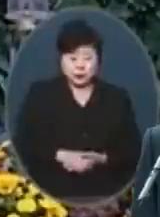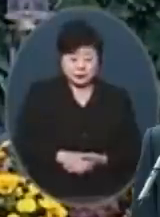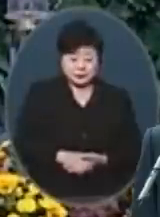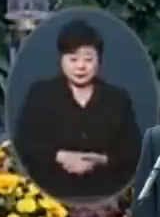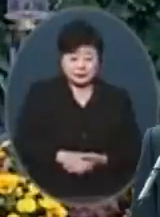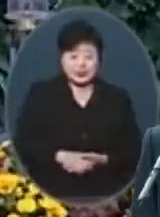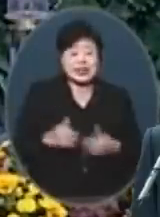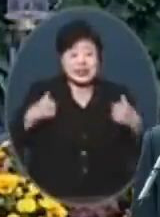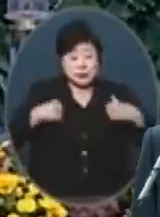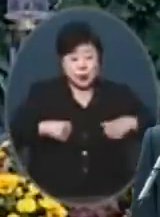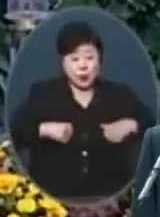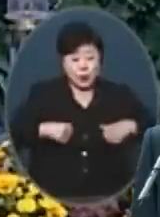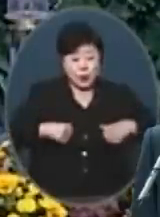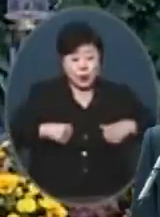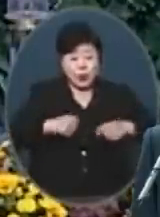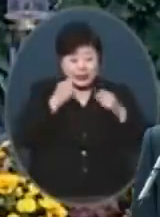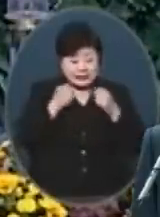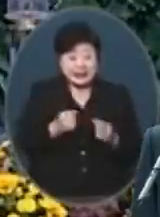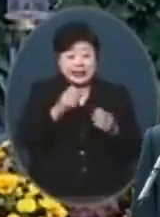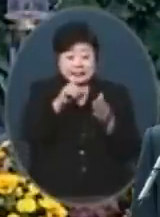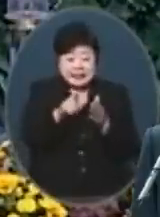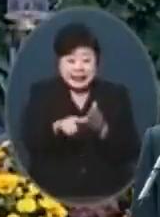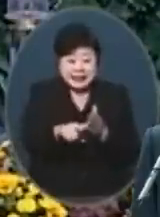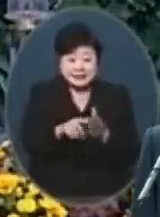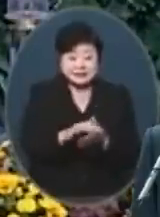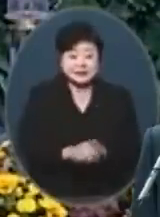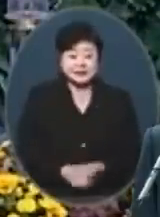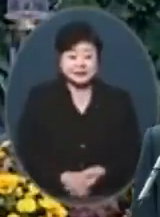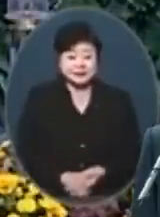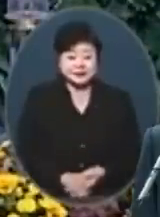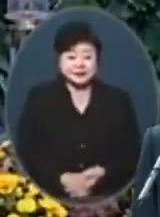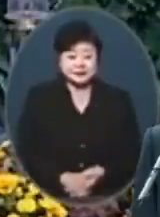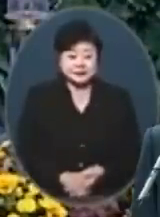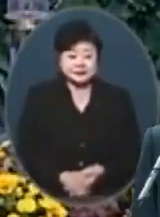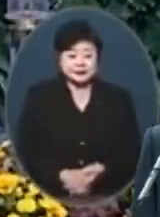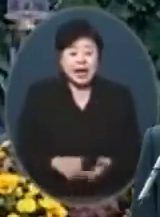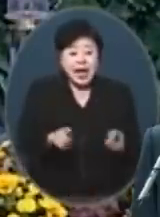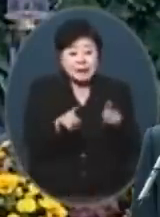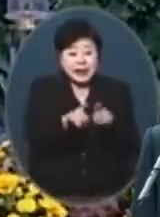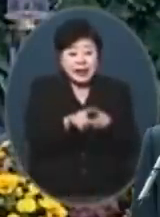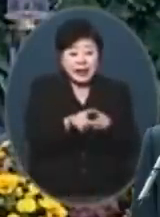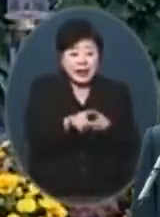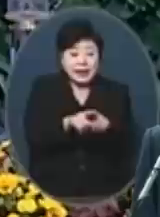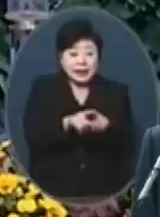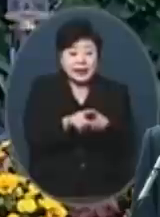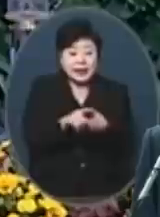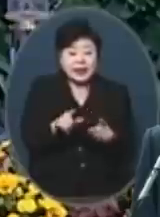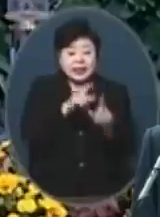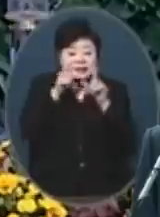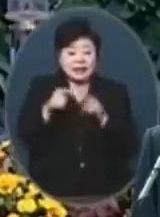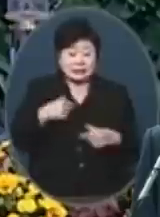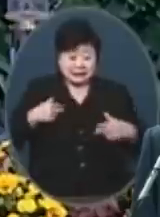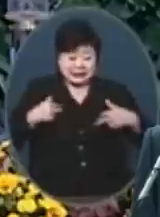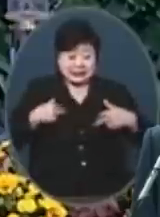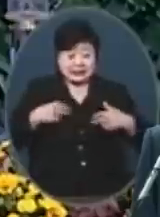입고 살아가는 데 있어서 함께 삶을 즐기기